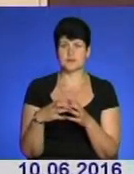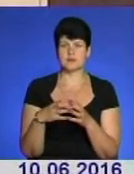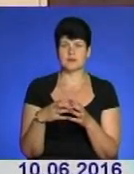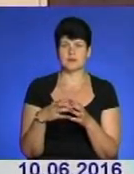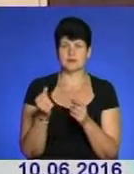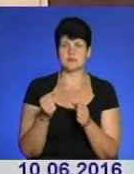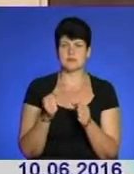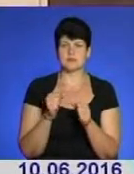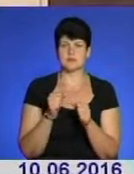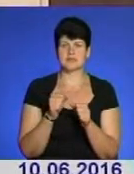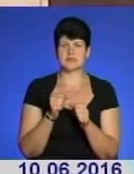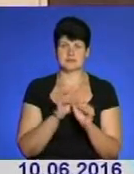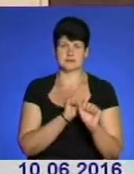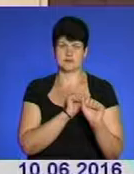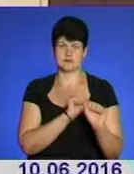утримуватись від